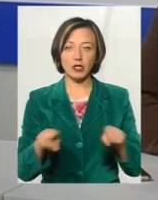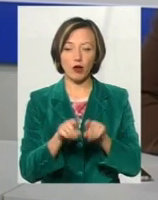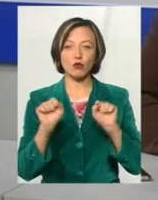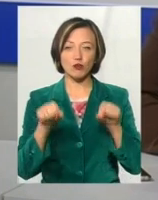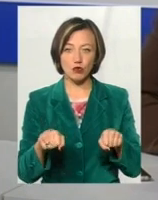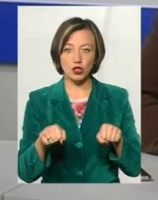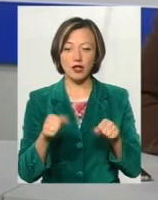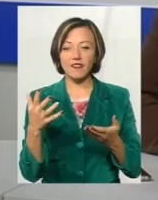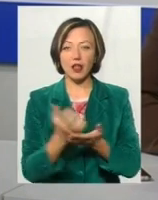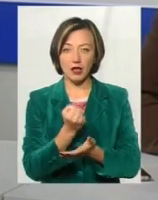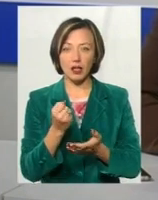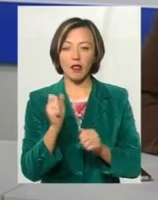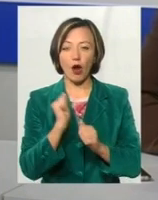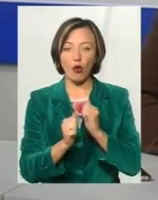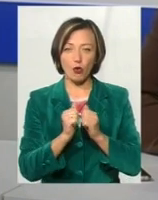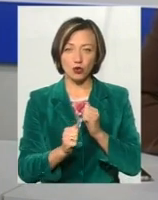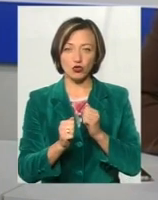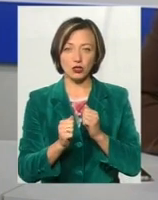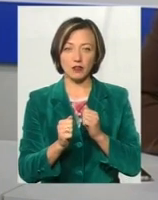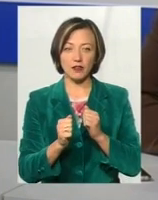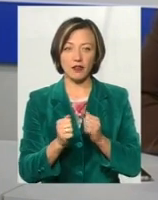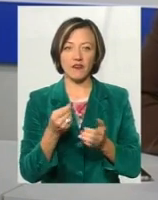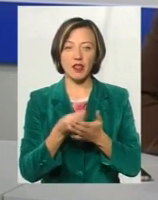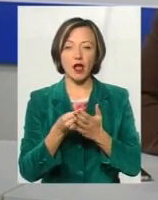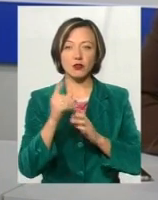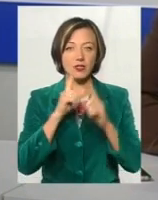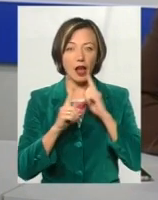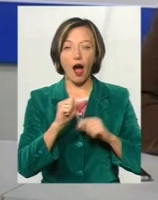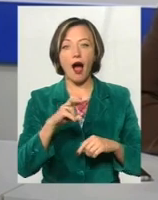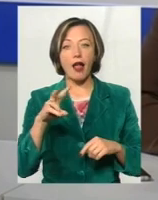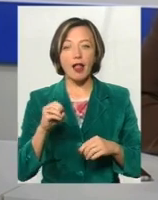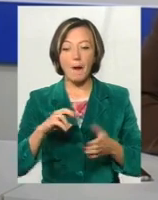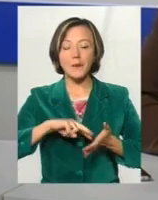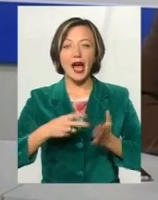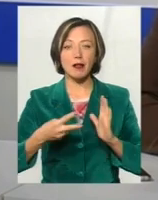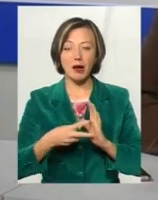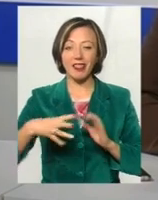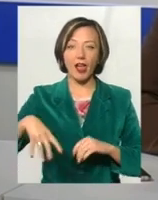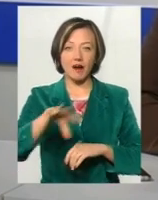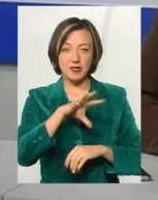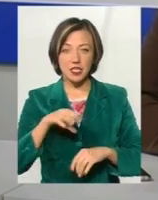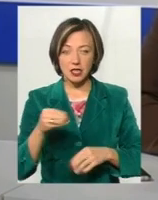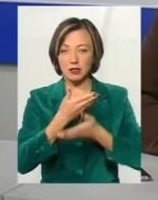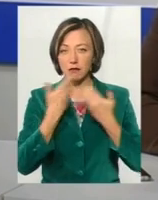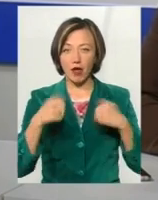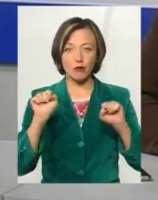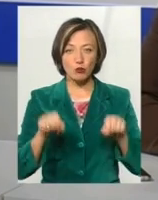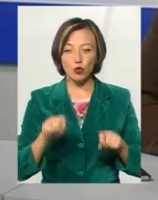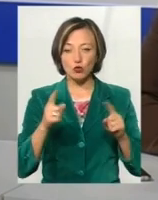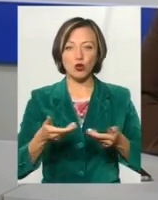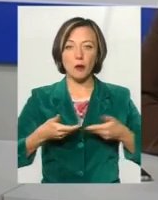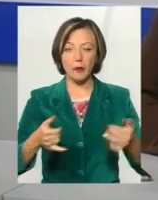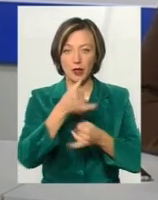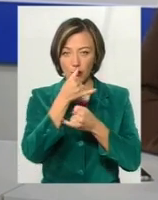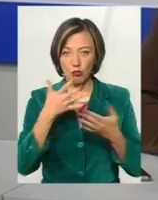можна віднайти на кожній фінансовій сесії. Але передбачити на всіх ми не маємо змоги, тому що ми не